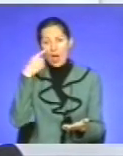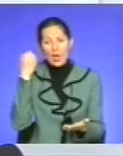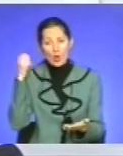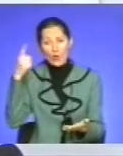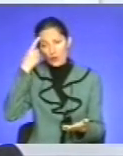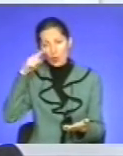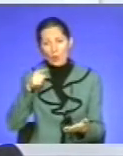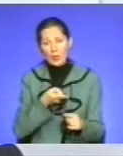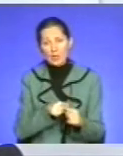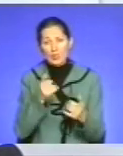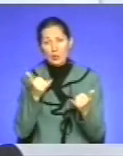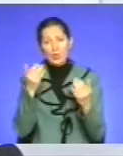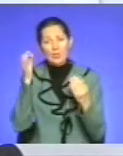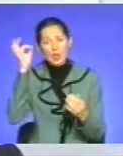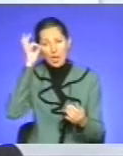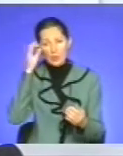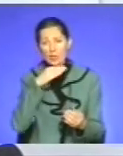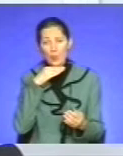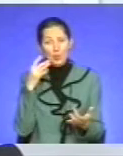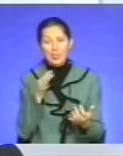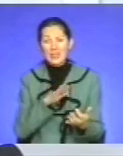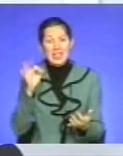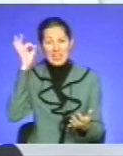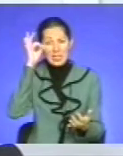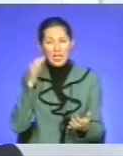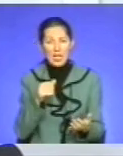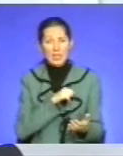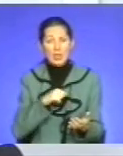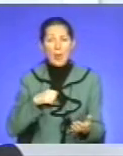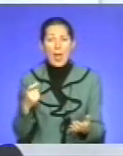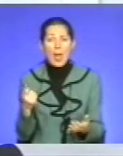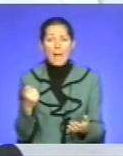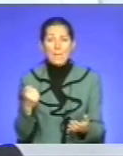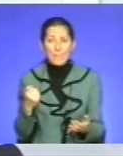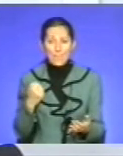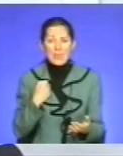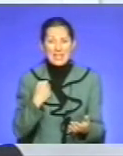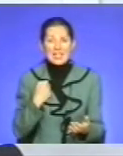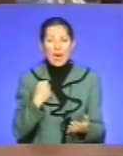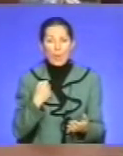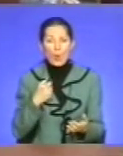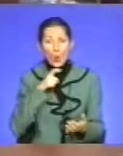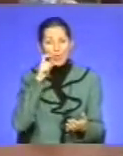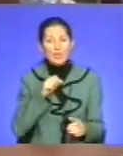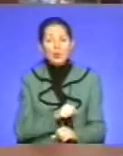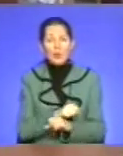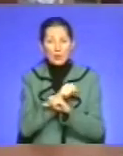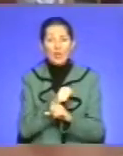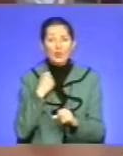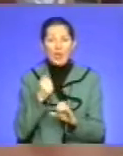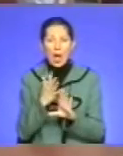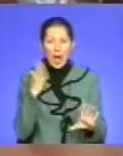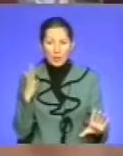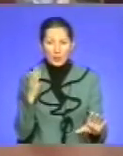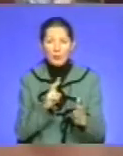сьогодні згадувались і багатьох ще не згадали. Саме бійцям Української повстанської армії. 70 літ потому, ніби